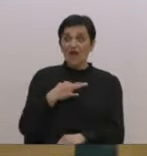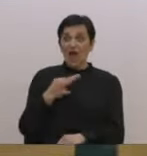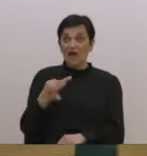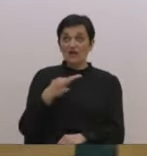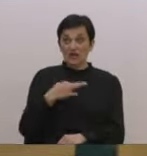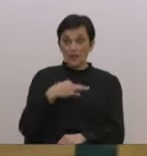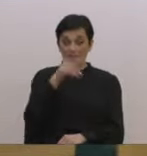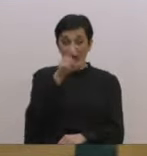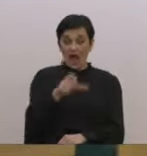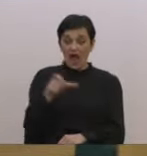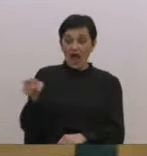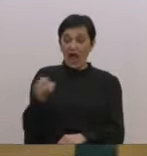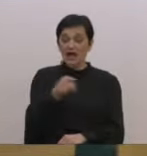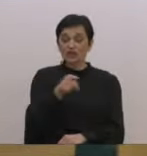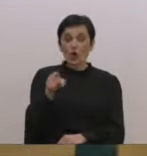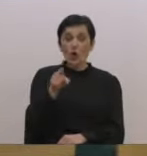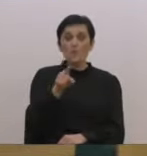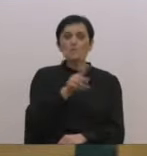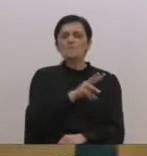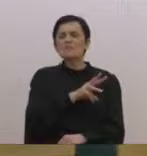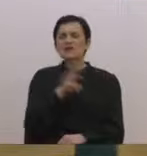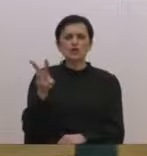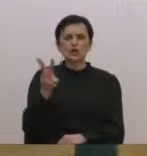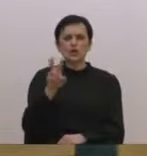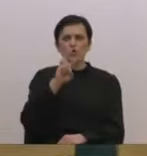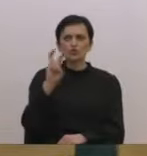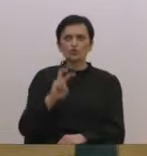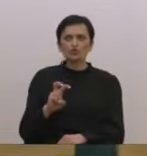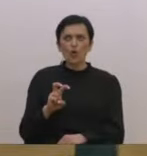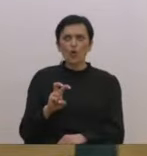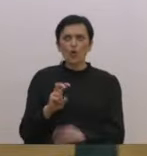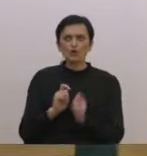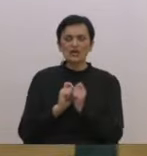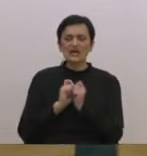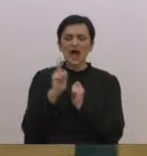გვეუბნებიან ადამიანები, რომელმაც მილიონობით დოლარი